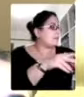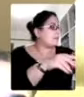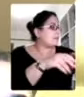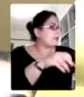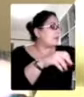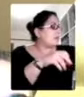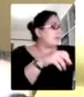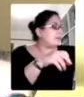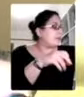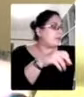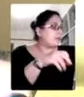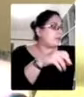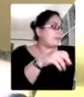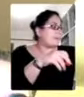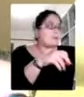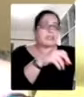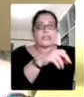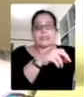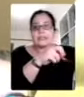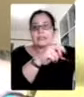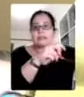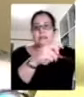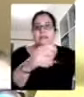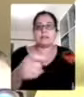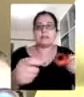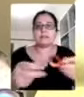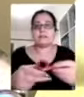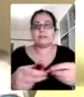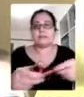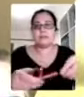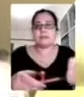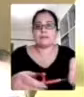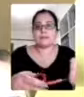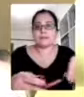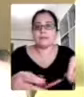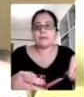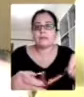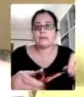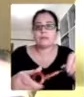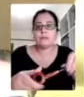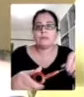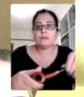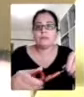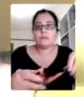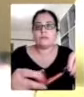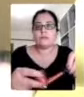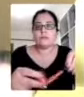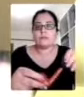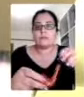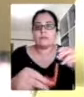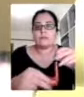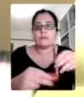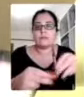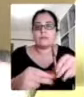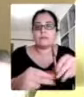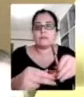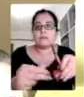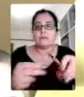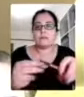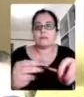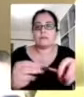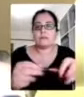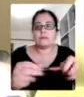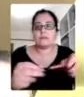Gate'tir. Şimdiye kadar Çok büyük ihtimalle gayet demeyeyim herhalde. ama iki tane gördüm. Sağ olun Çağrı Bey, ben teşekkür